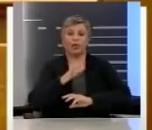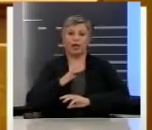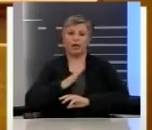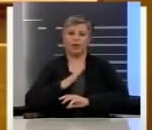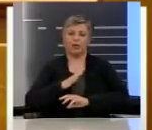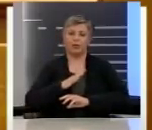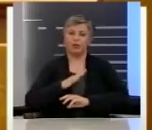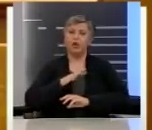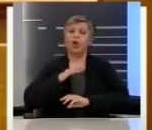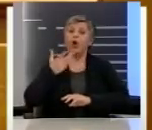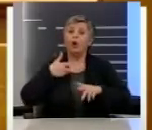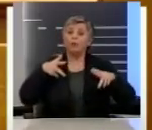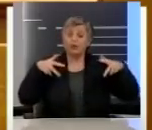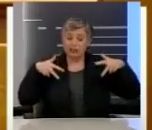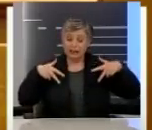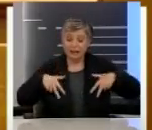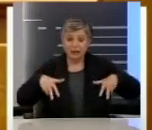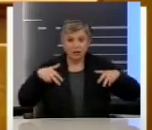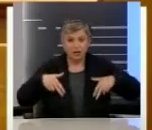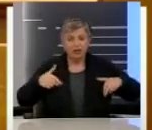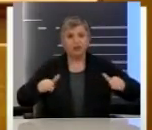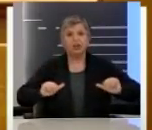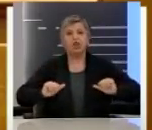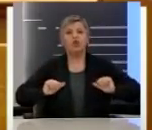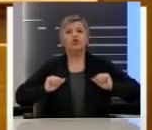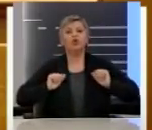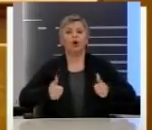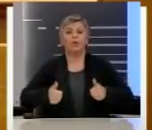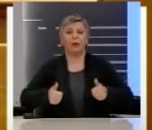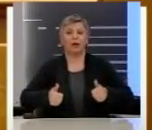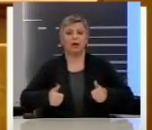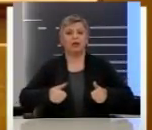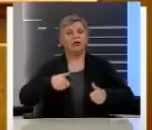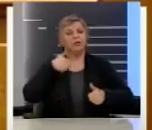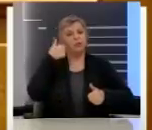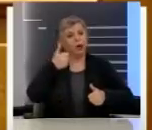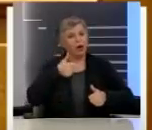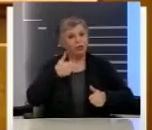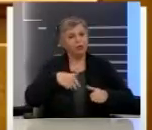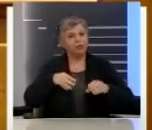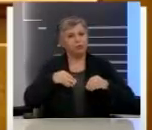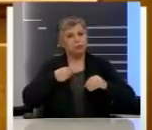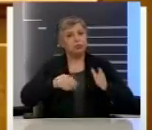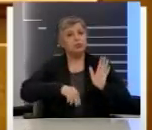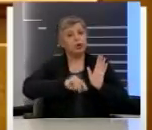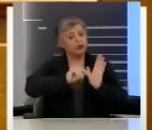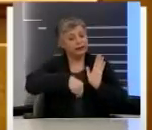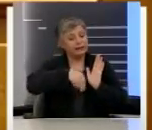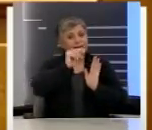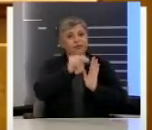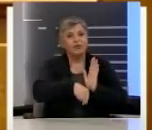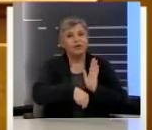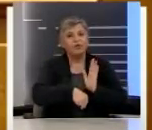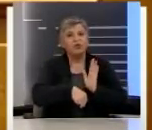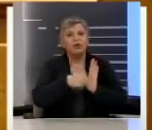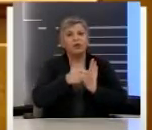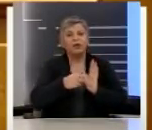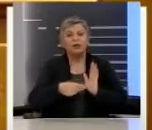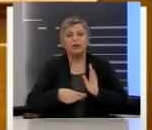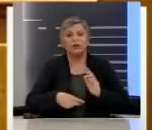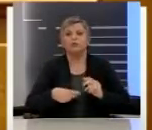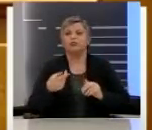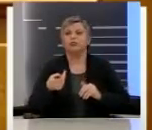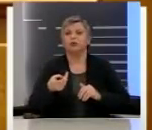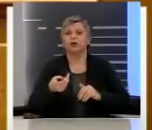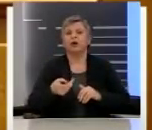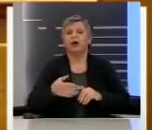Αυτή η κυβέρνηση που έχει κάνει πράξη το σύμφωνο συμβίωσης των ομόφυλων ζευγαριών. Είναι αυτή η